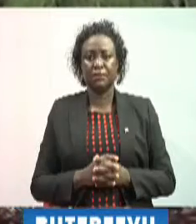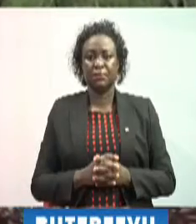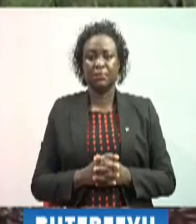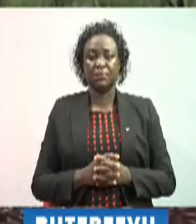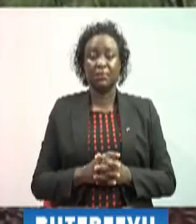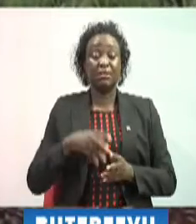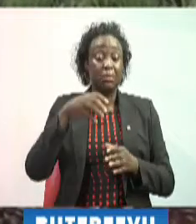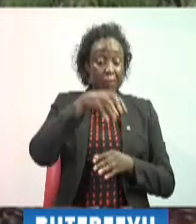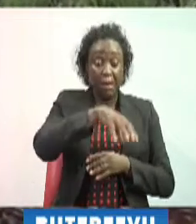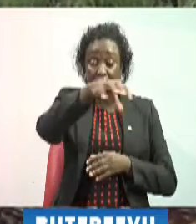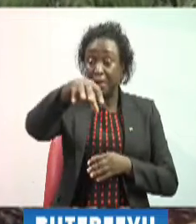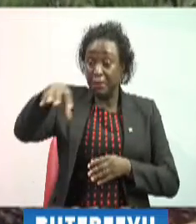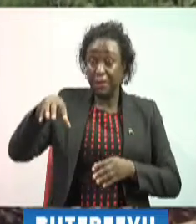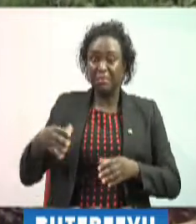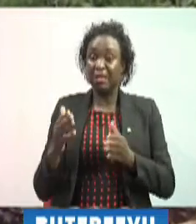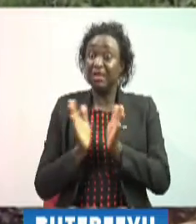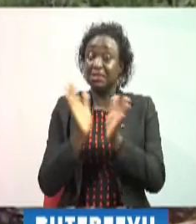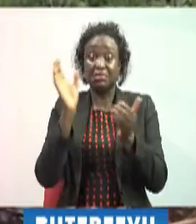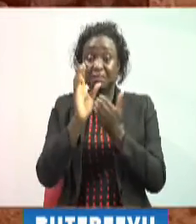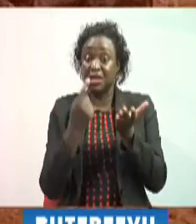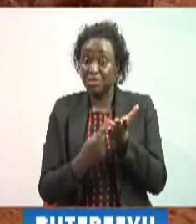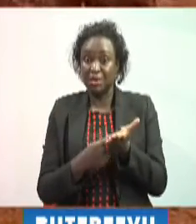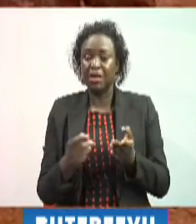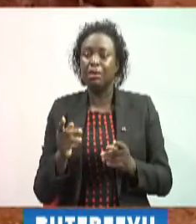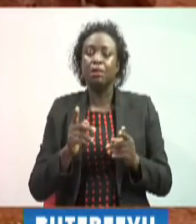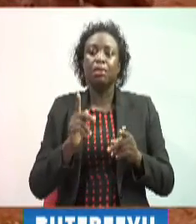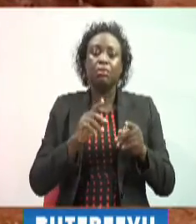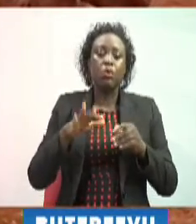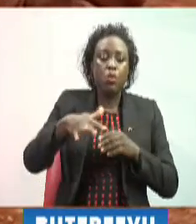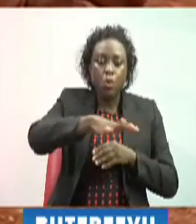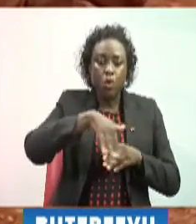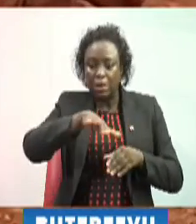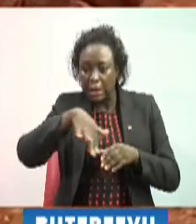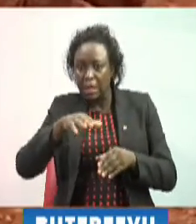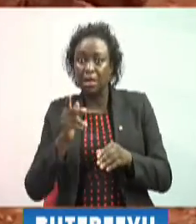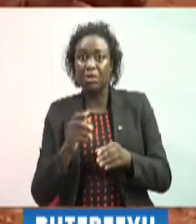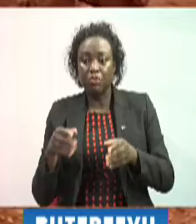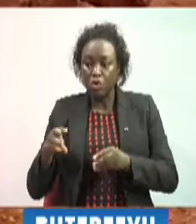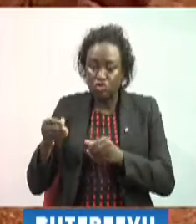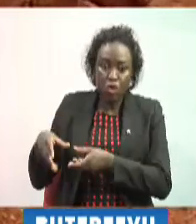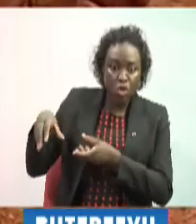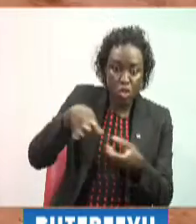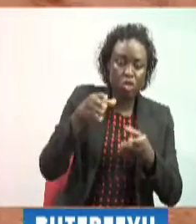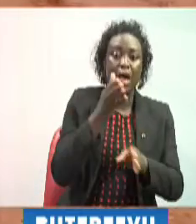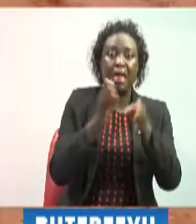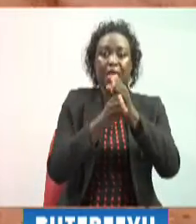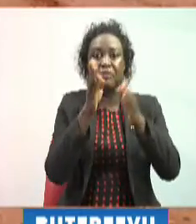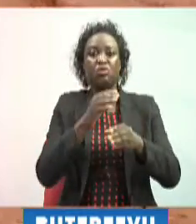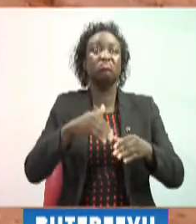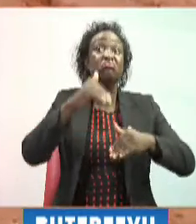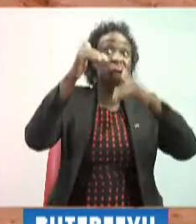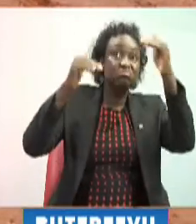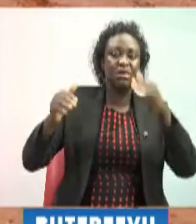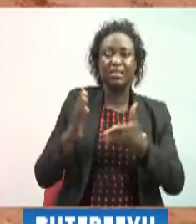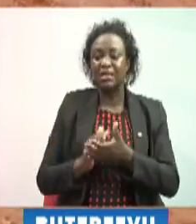Mbuli chitundu cha gwanga ebifo by'entobazi bize bisanyizibwa abantu ab'enjawulo abagenda babizimbamu okubirimiramu n'ebintu ebirala bingi era nga